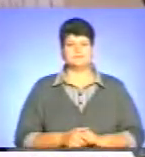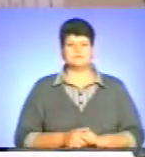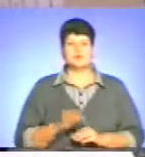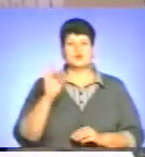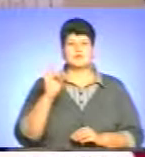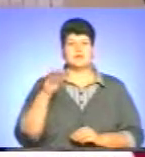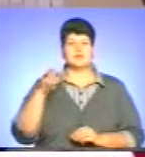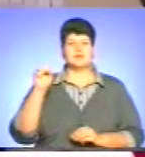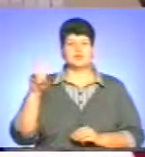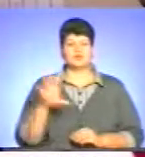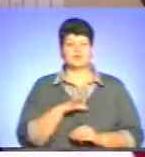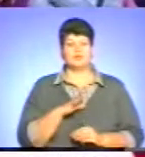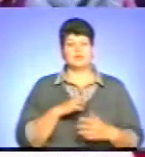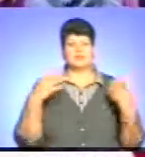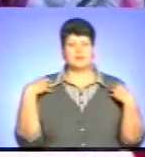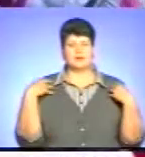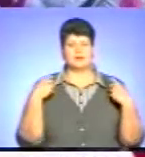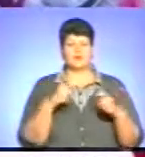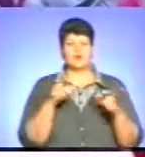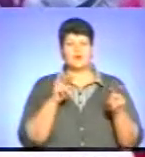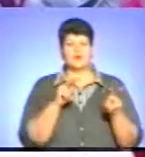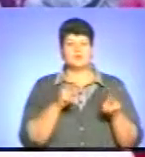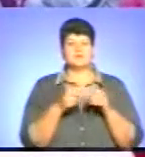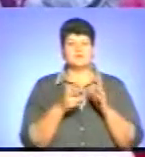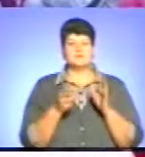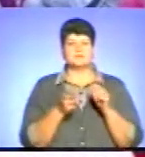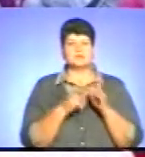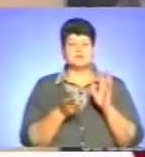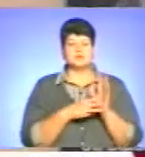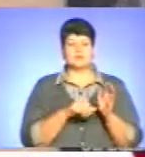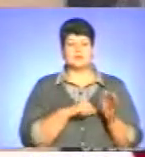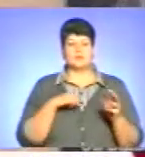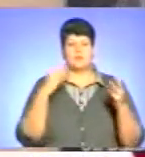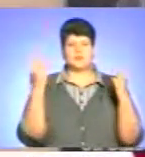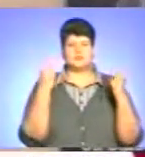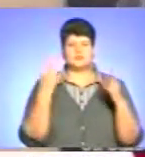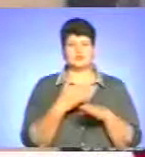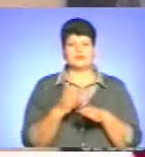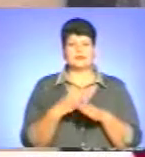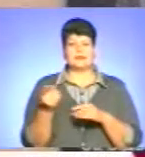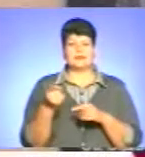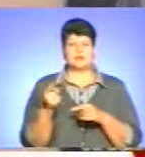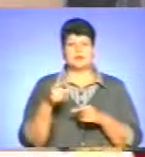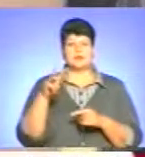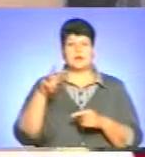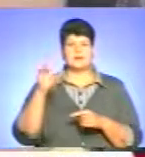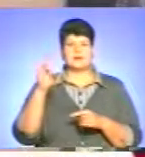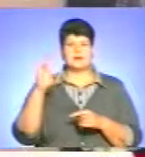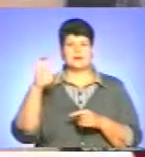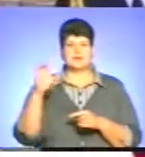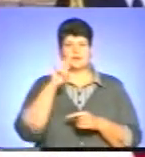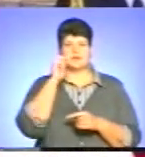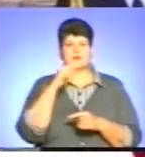Ростислав Манащук був начальником караулу 14-ї самостійної державної пожежної частини Тернопільського районного відділу управління МНС України в